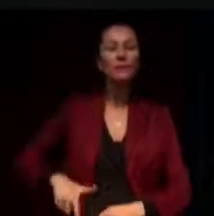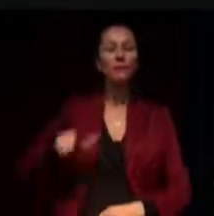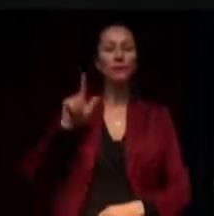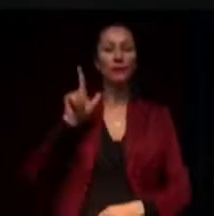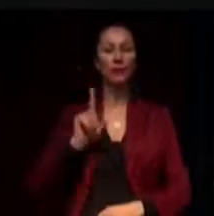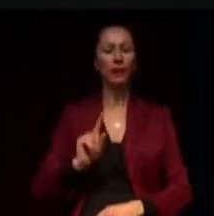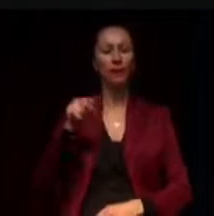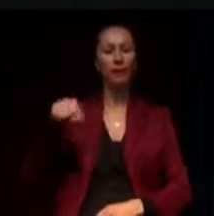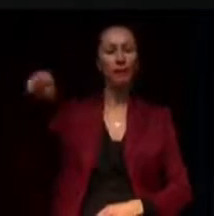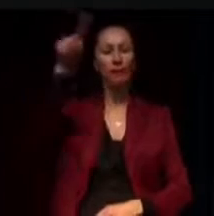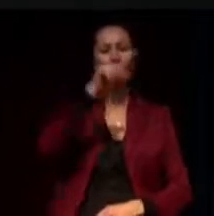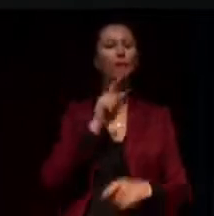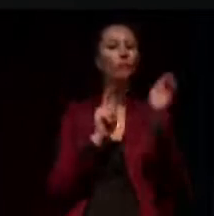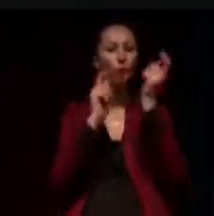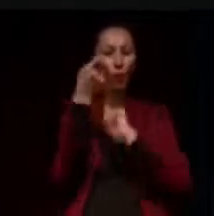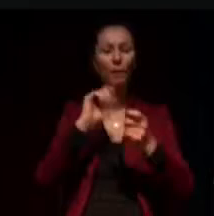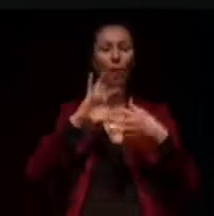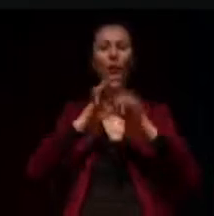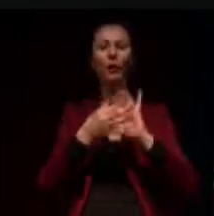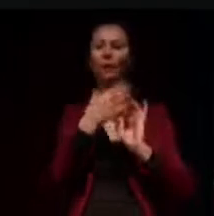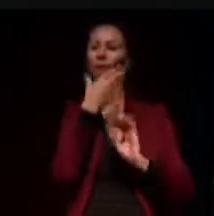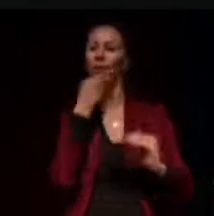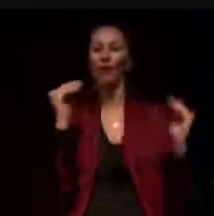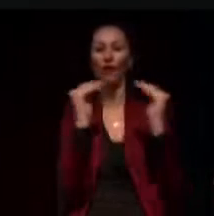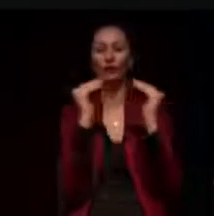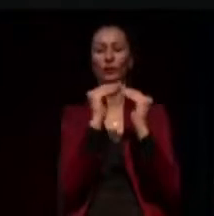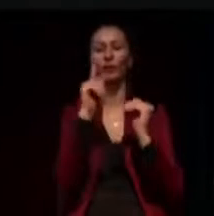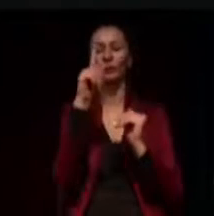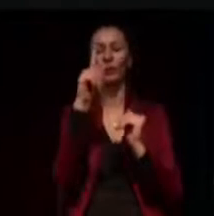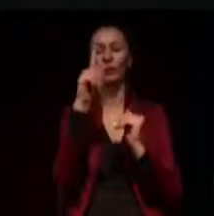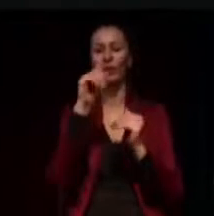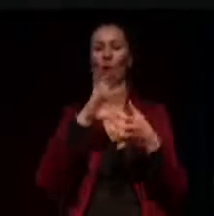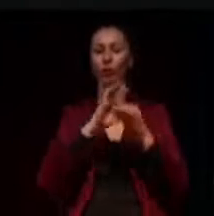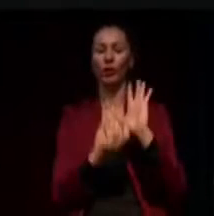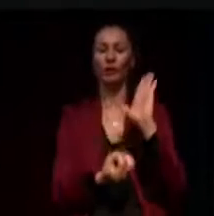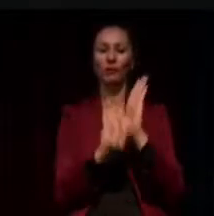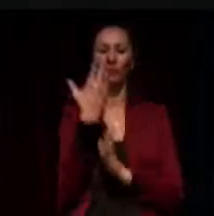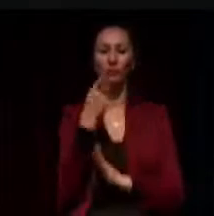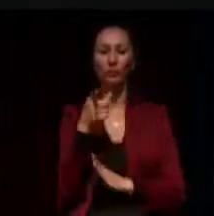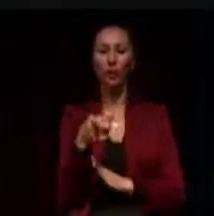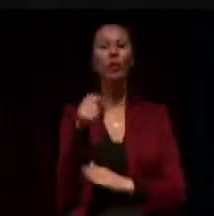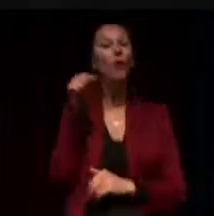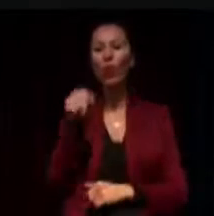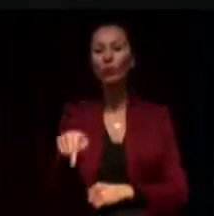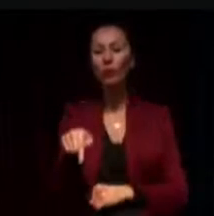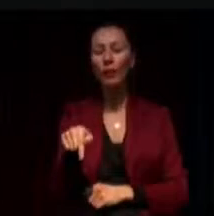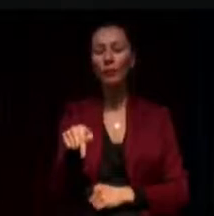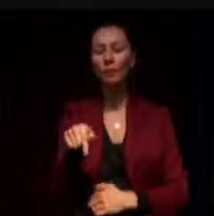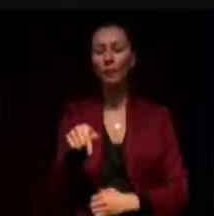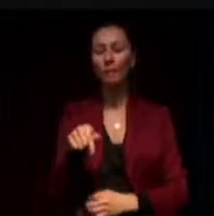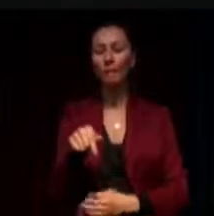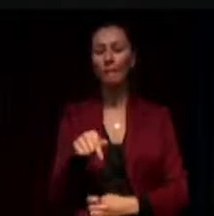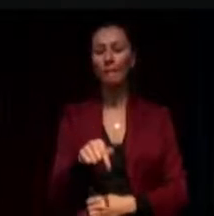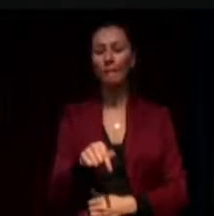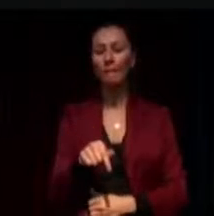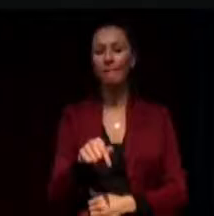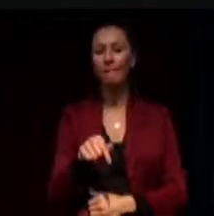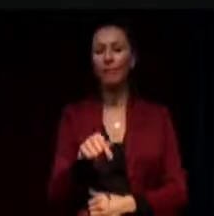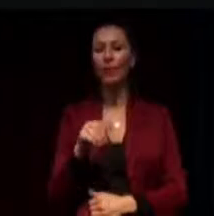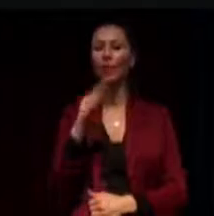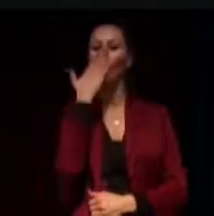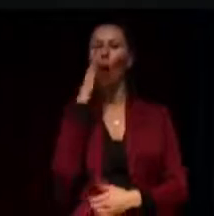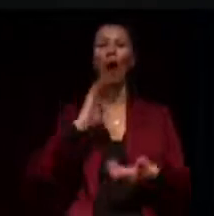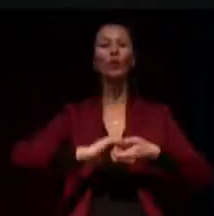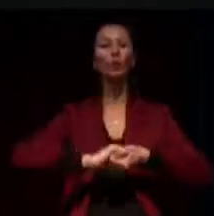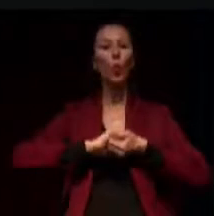İzmirlilerin kullanımına layık bir otogar yaratacağız. Onu da doğa